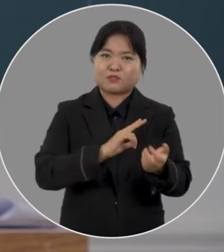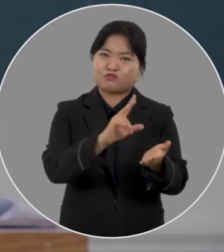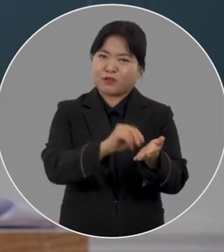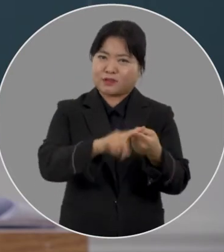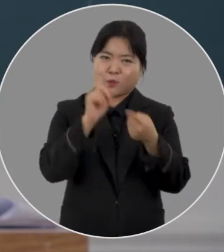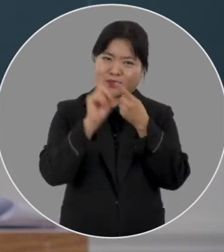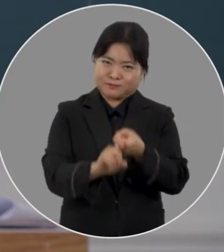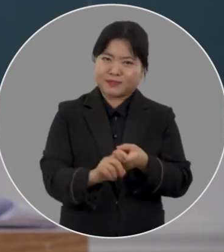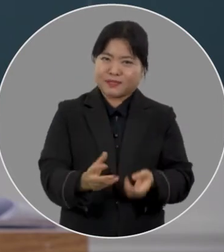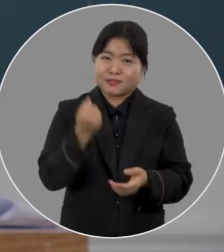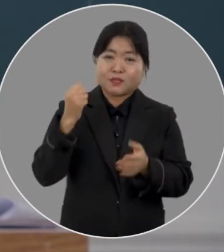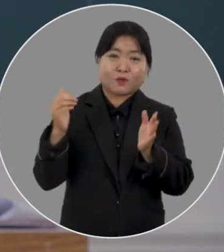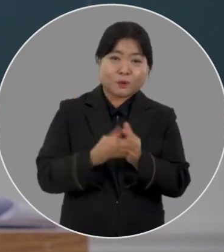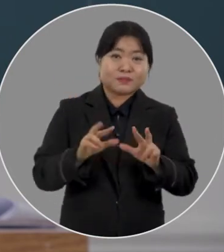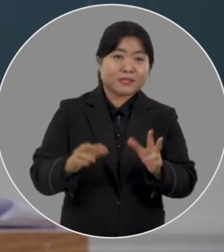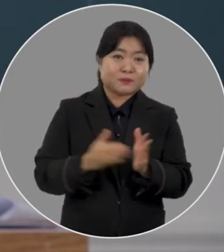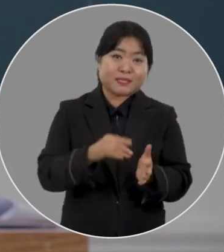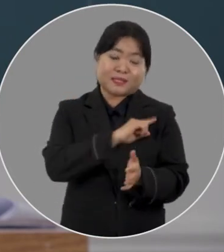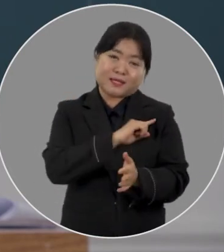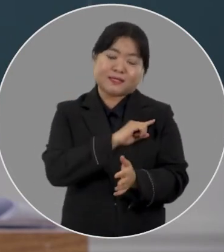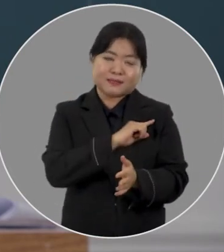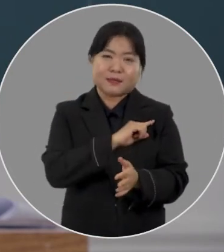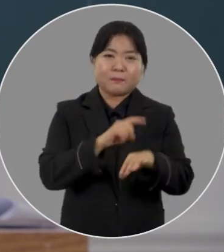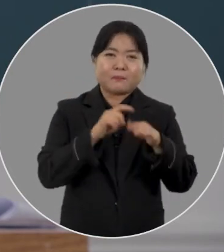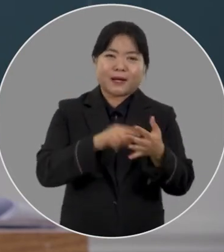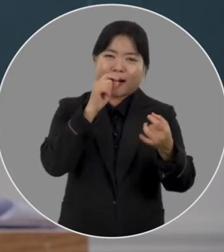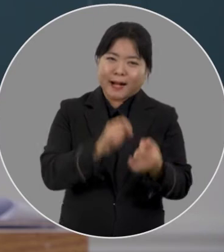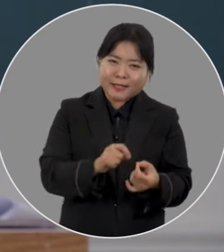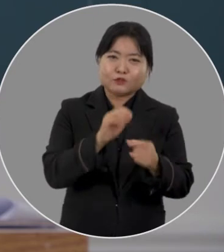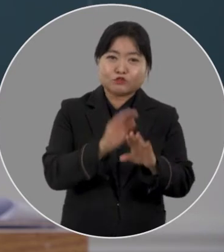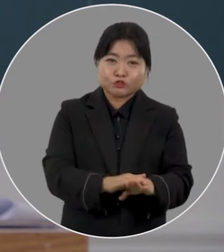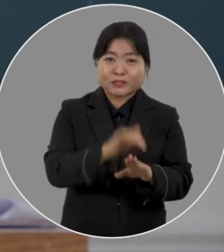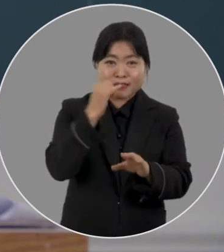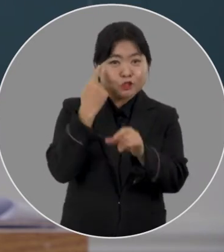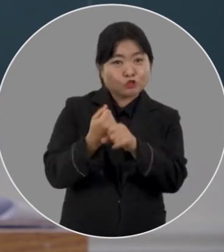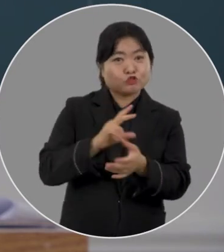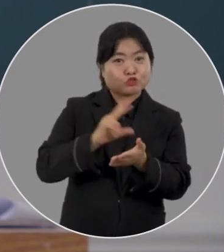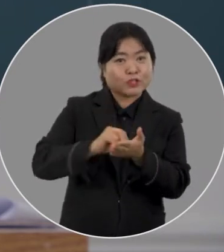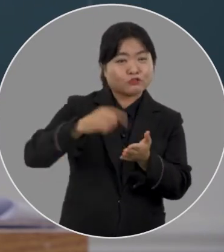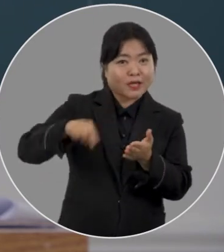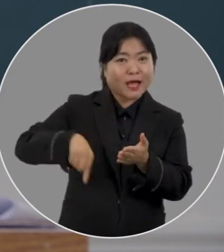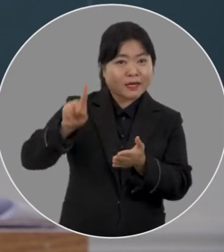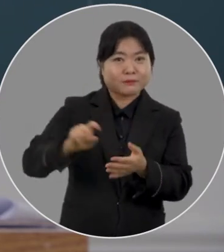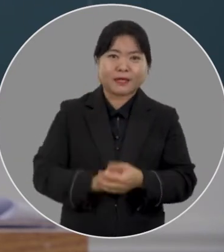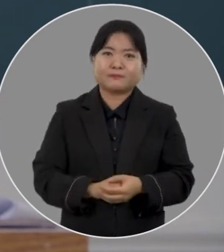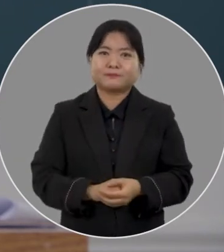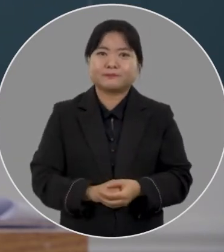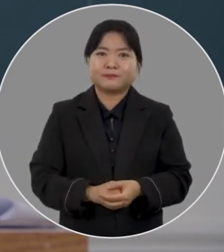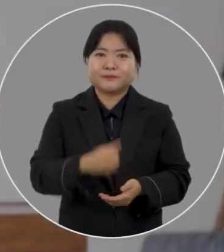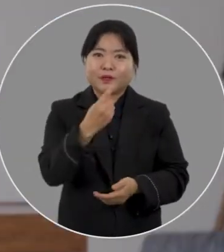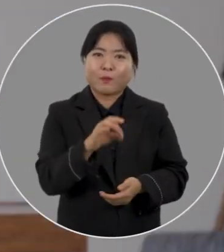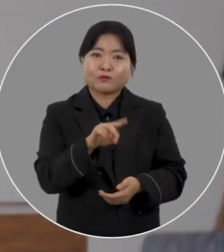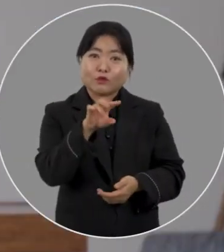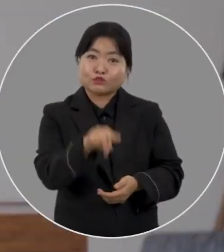대해서 관심을 가지게 되었고 지금까지도 가장 좀 마음에 가까이 두고 있는 그런 연구 주제 중에 하나입니다. 네.